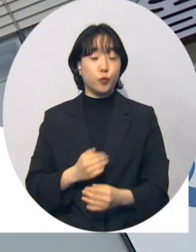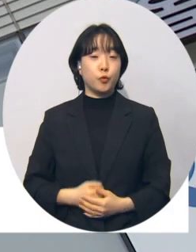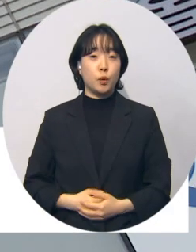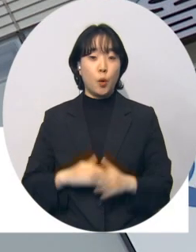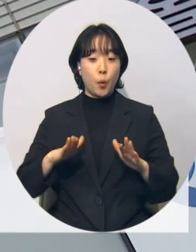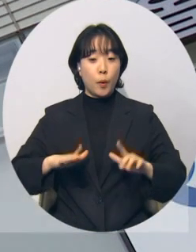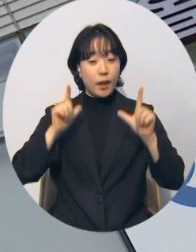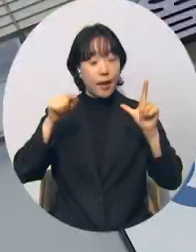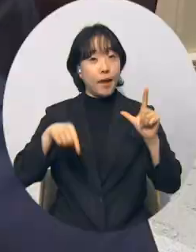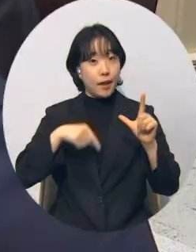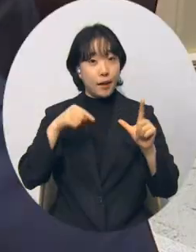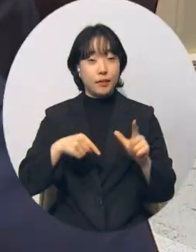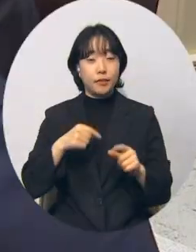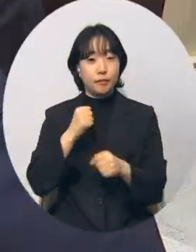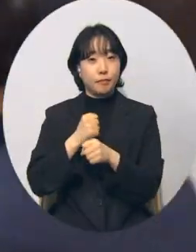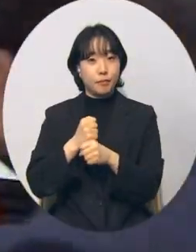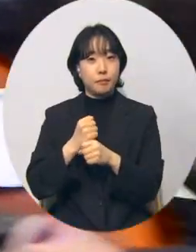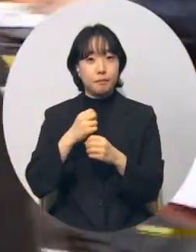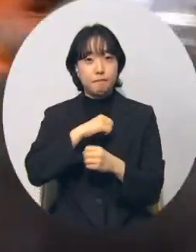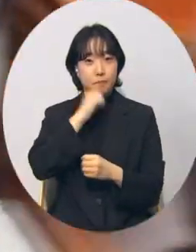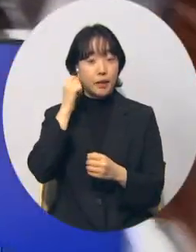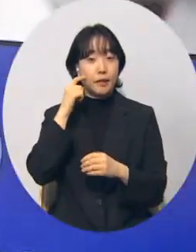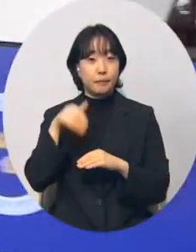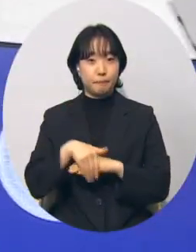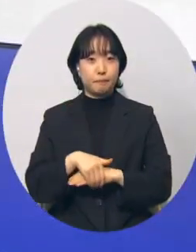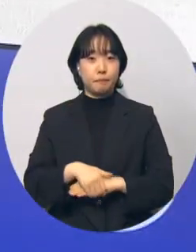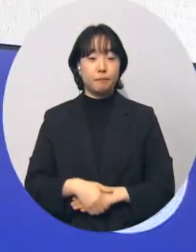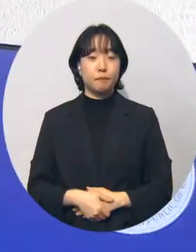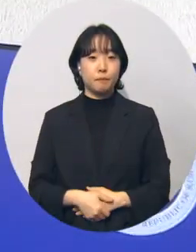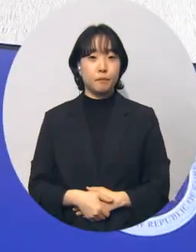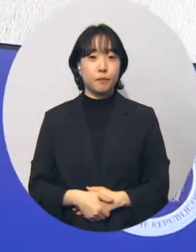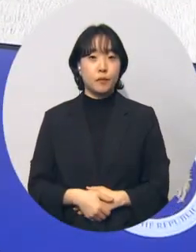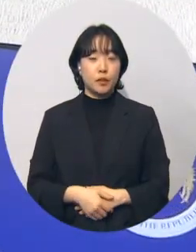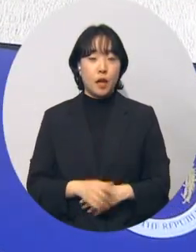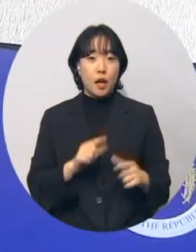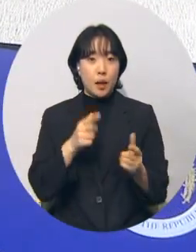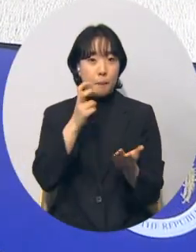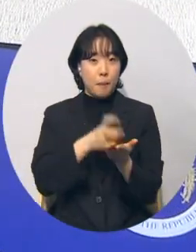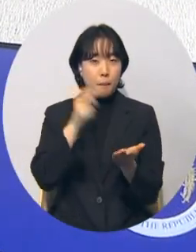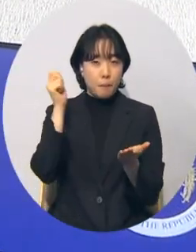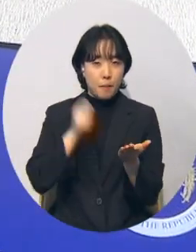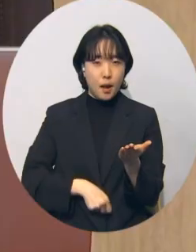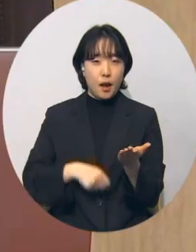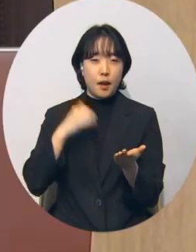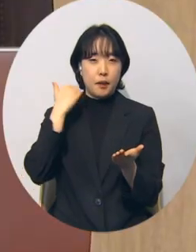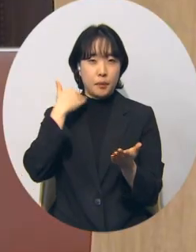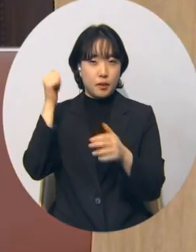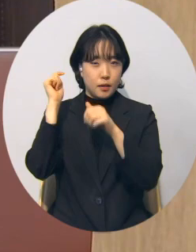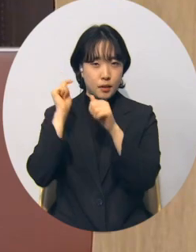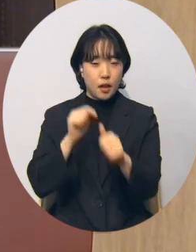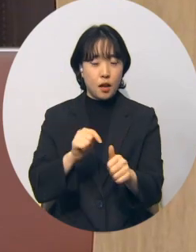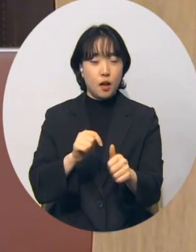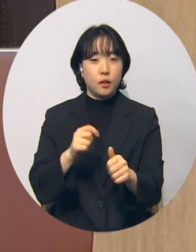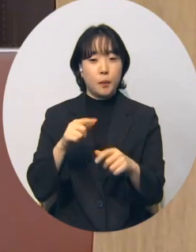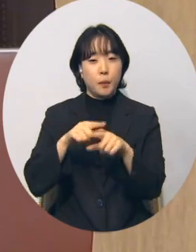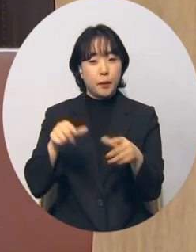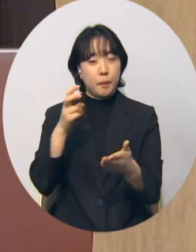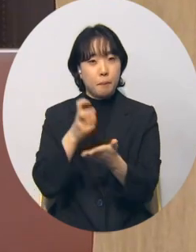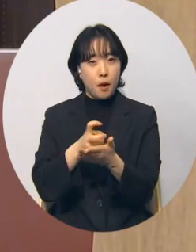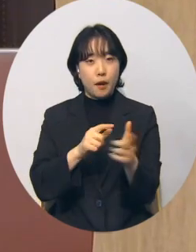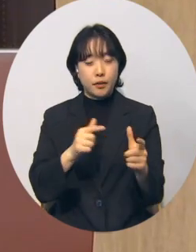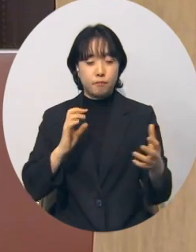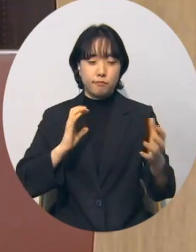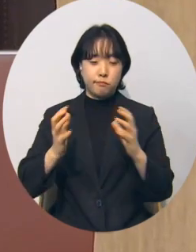방침이라고 말했습니다 이날 회의에서는 법률 공포한 21건 대통령령안 28건 일반 한 세건 등이